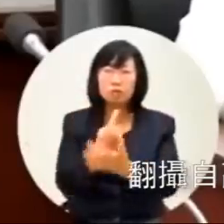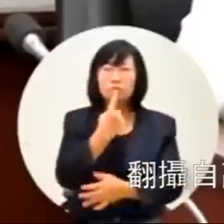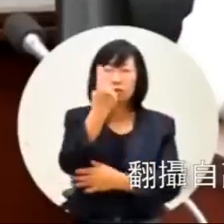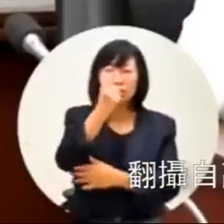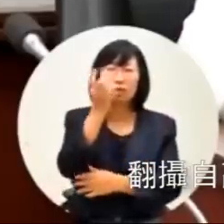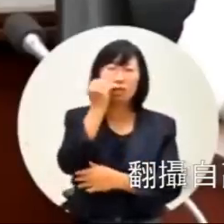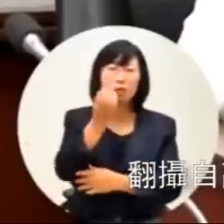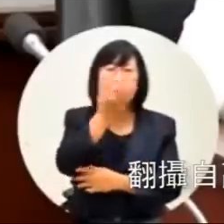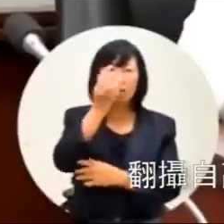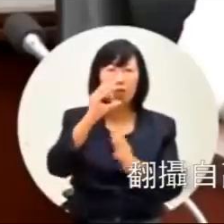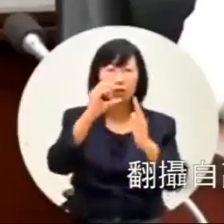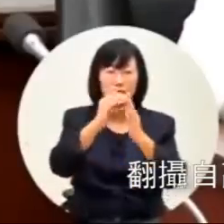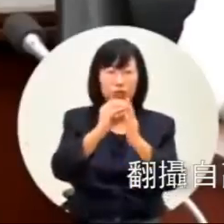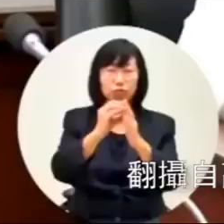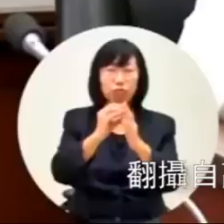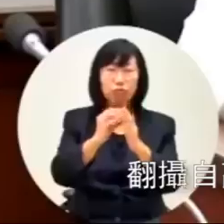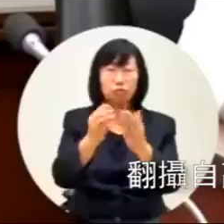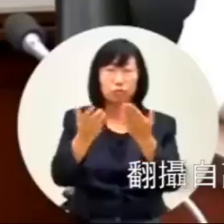给，